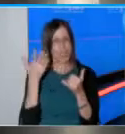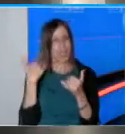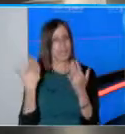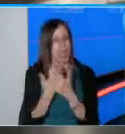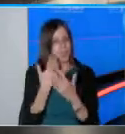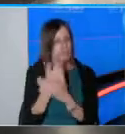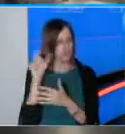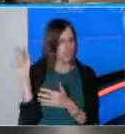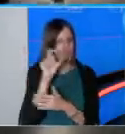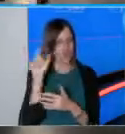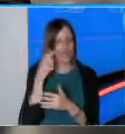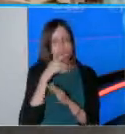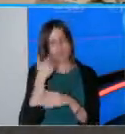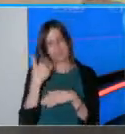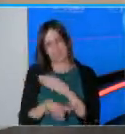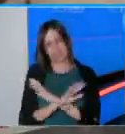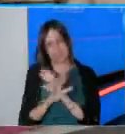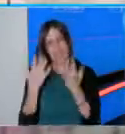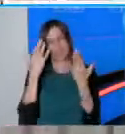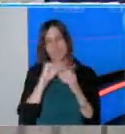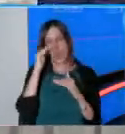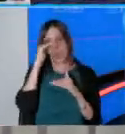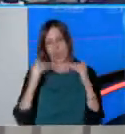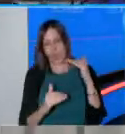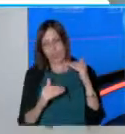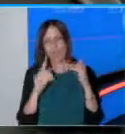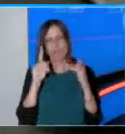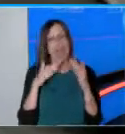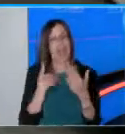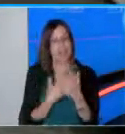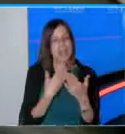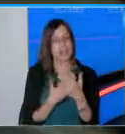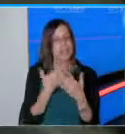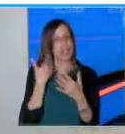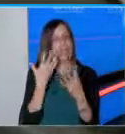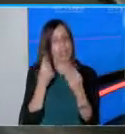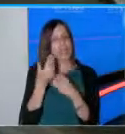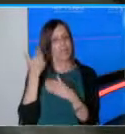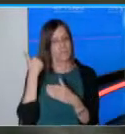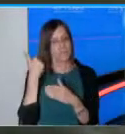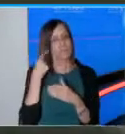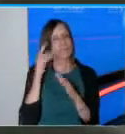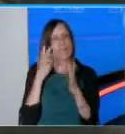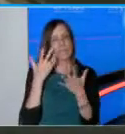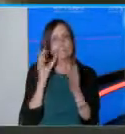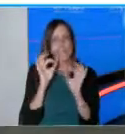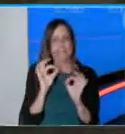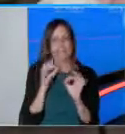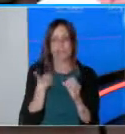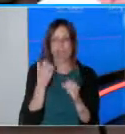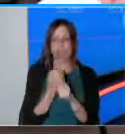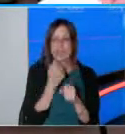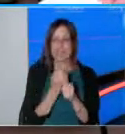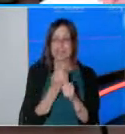לכותרות ואמרנו די, המספרים לא יורדים. אבל ההמלצות היו באמת הרבה קודם, ואני חושבת שאם באמת היינו עושים